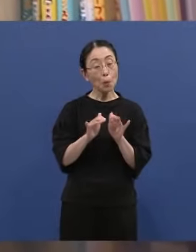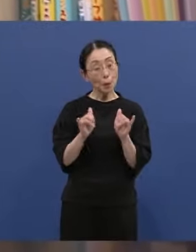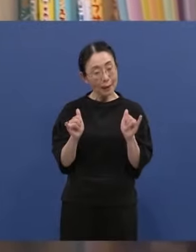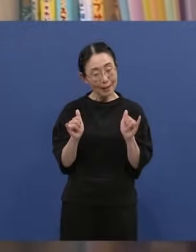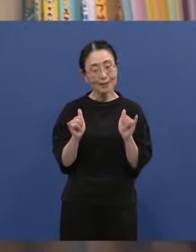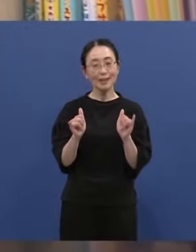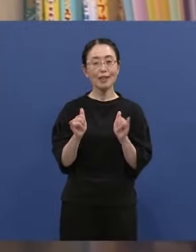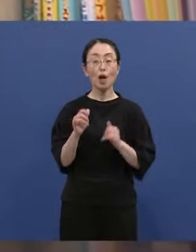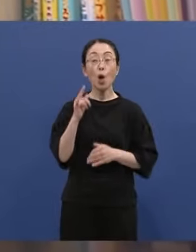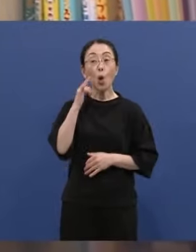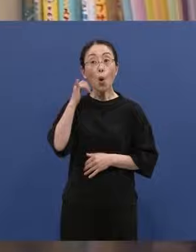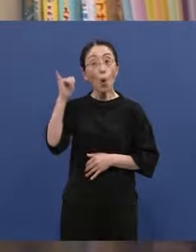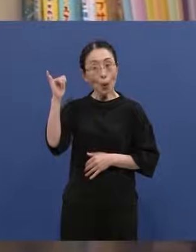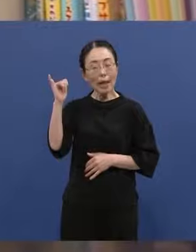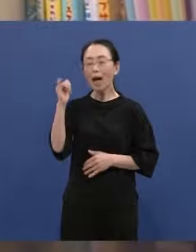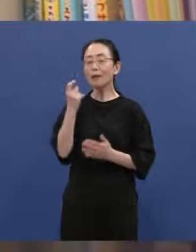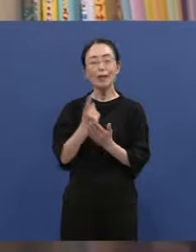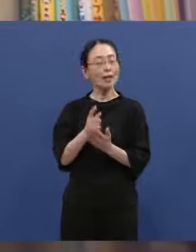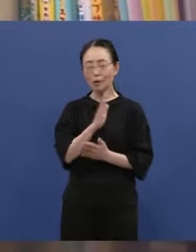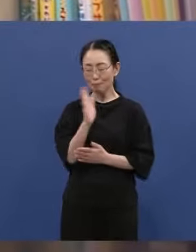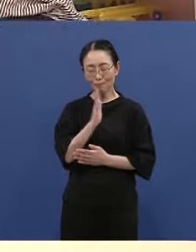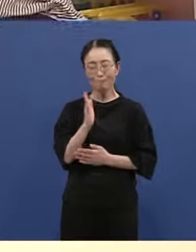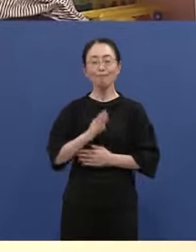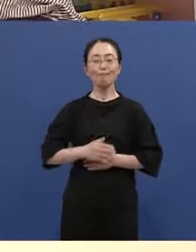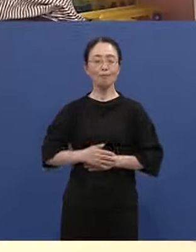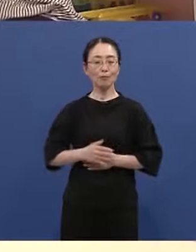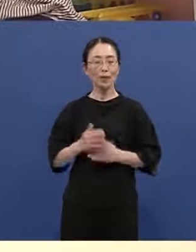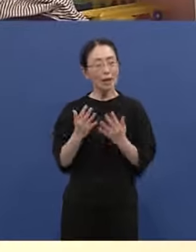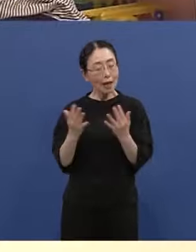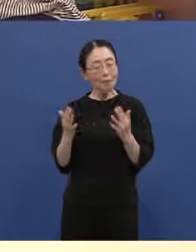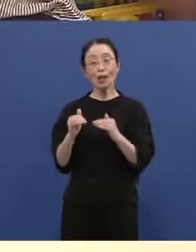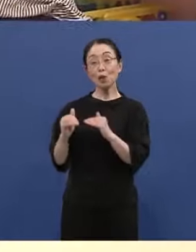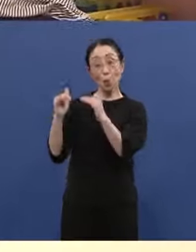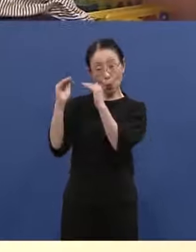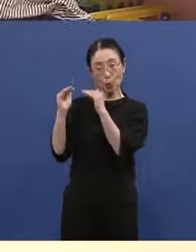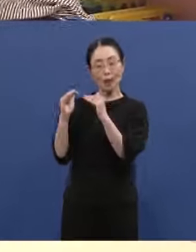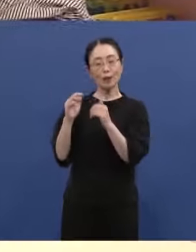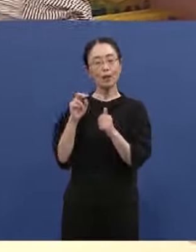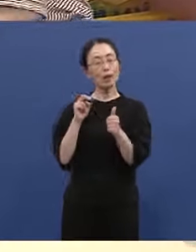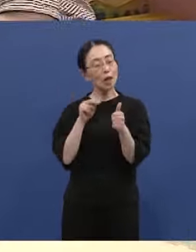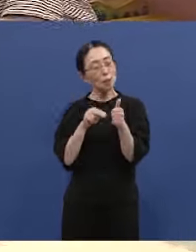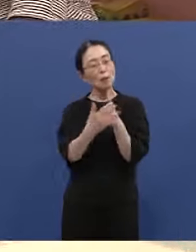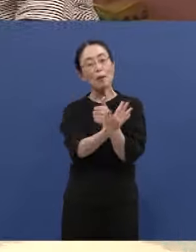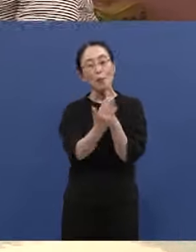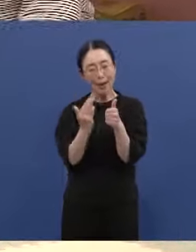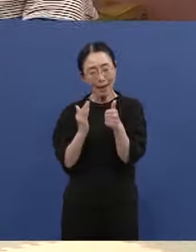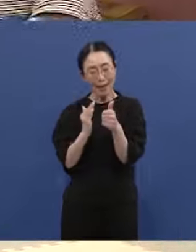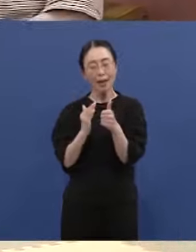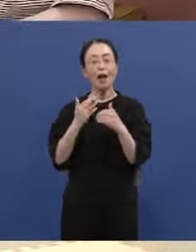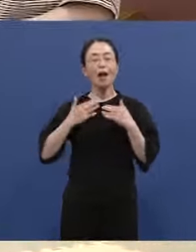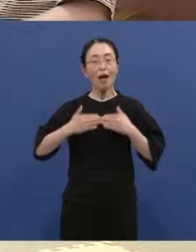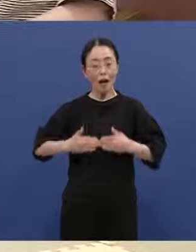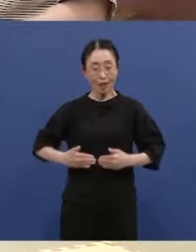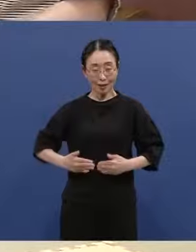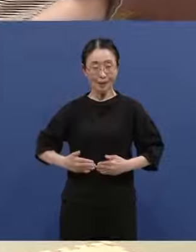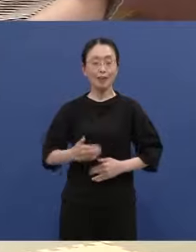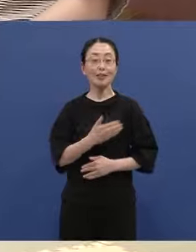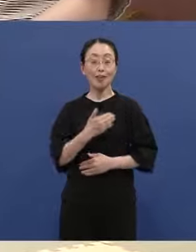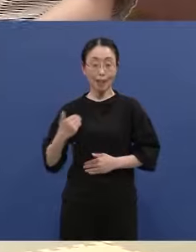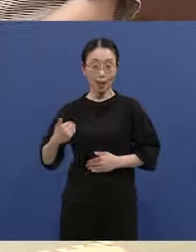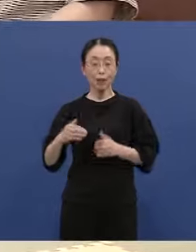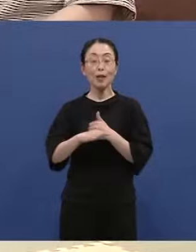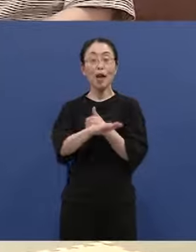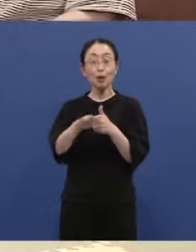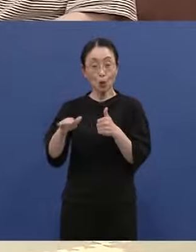が親御さんだけではなくて、たくさんの大人に見守られながら安心して遊べる